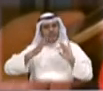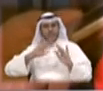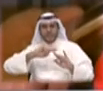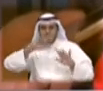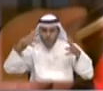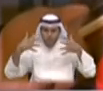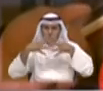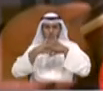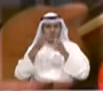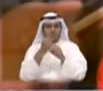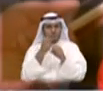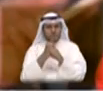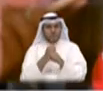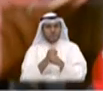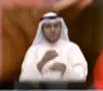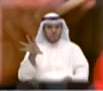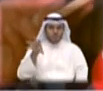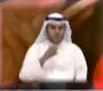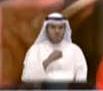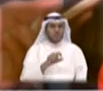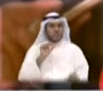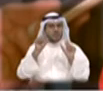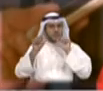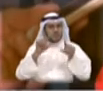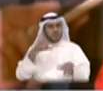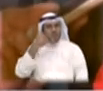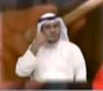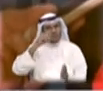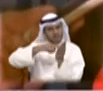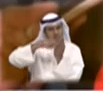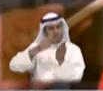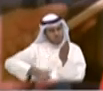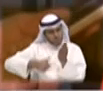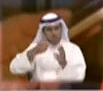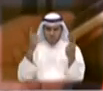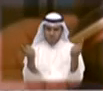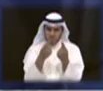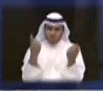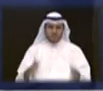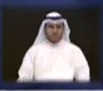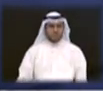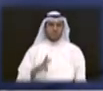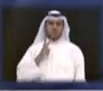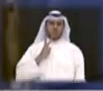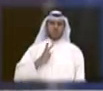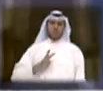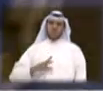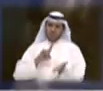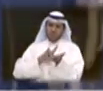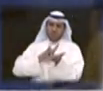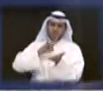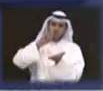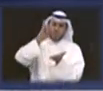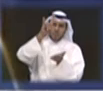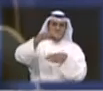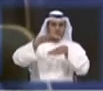الطائرة، وإن شاء الله ترضي عملائنا، هذا أهم شيء، وتعطيهم الراحة المطلوبة أثناء الطيران. الطائرات الجديدة ستخدم